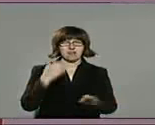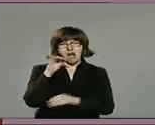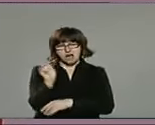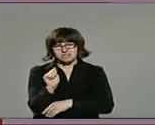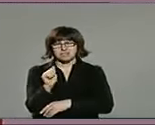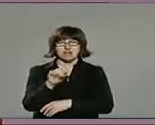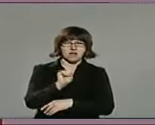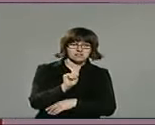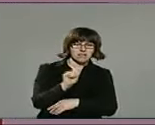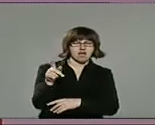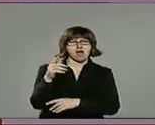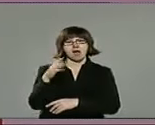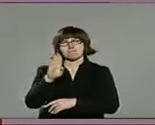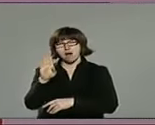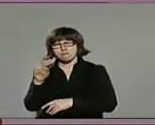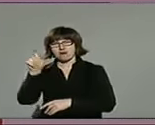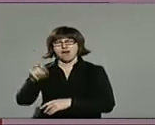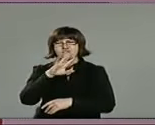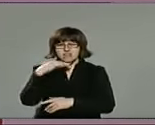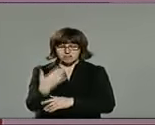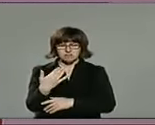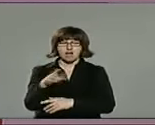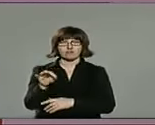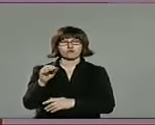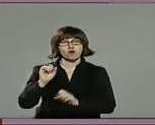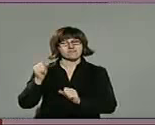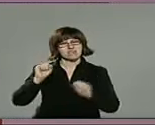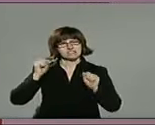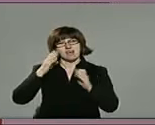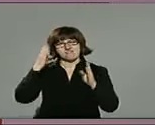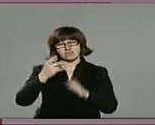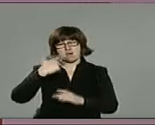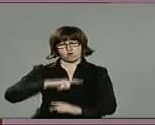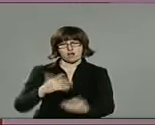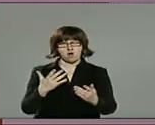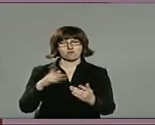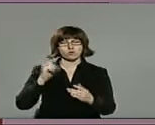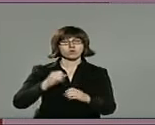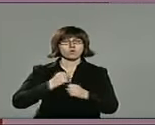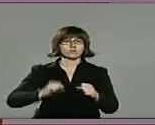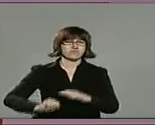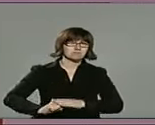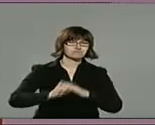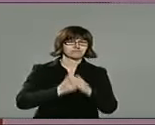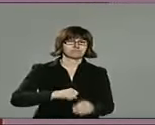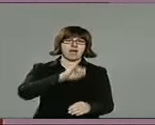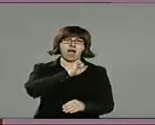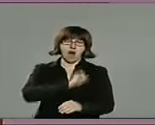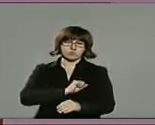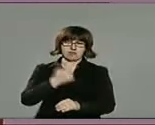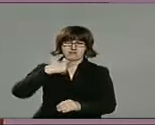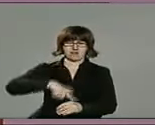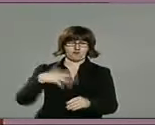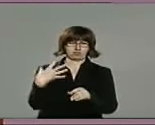Astrid, liebe Andrea, liebe Barbara, vielen, vielen Dank für das großartige Vertrauen und das großartige Ertragen in